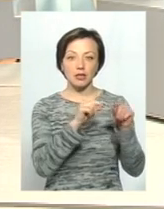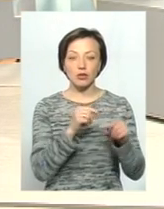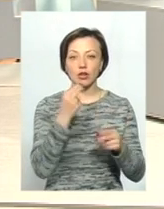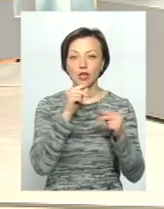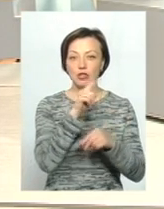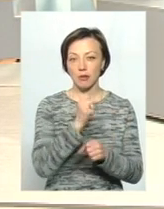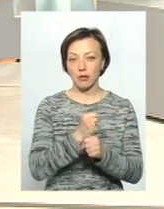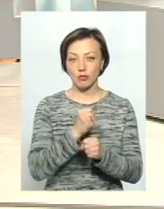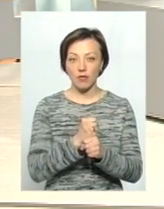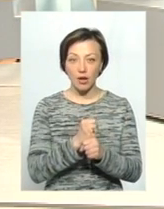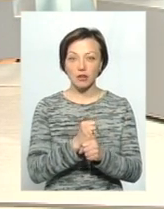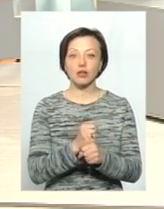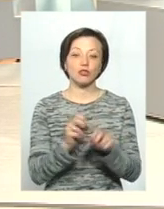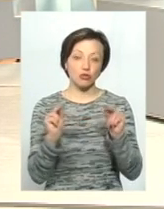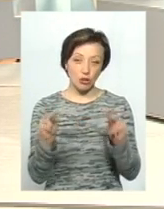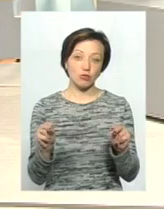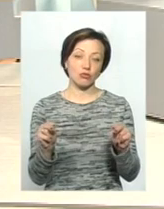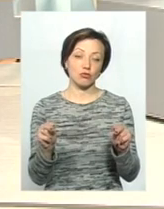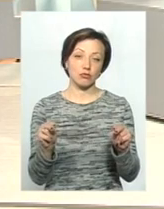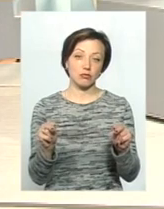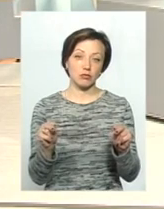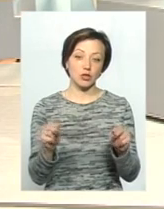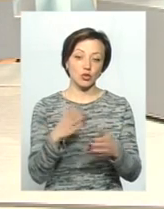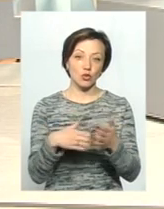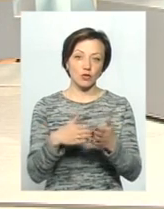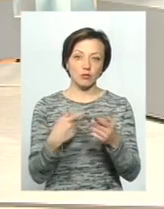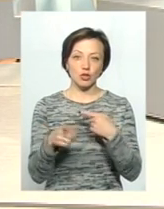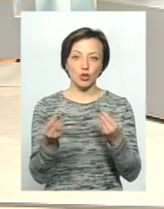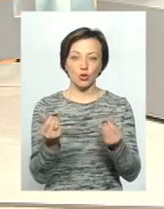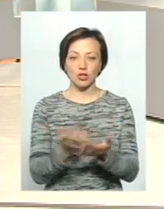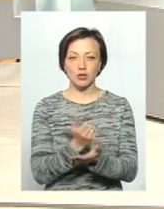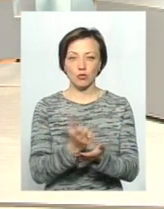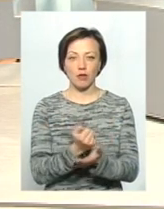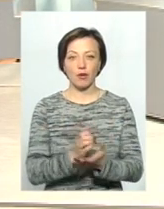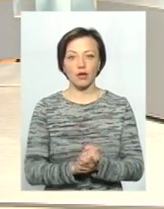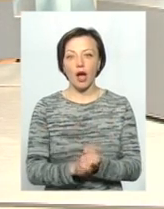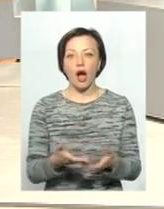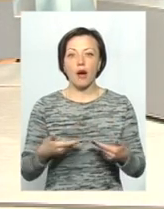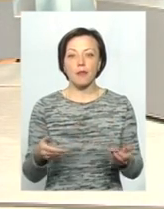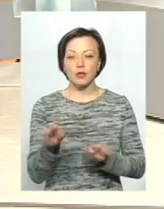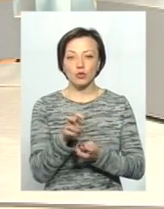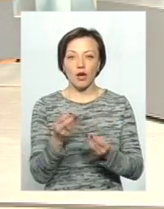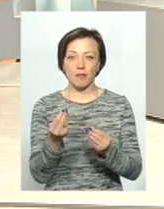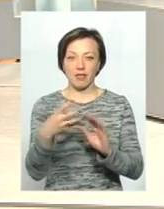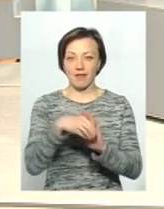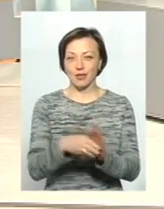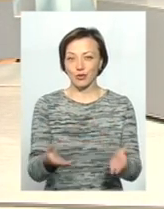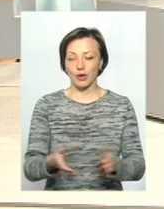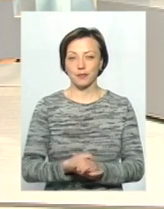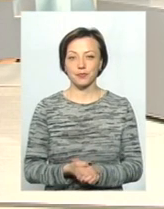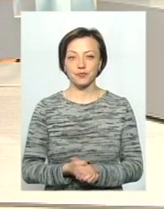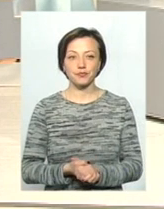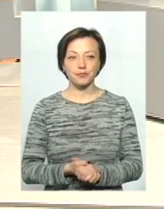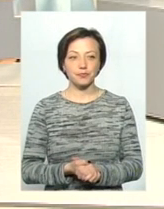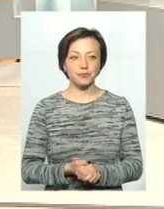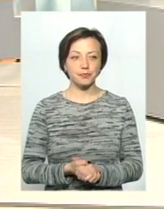краще будуть там працювати, теж чесно, і там зовсім другі гроші заробляти. А ми шукаємо інвестора, опять же. Пане